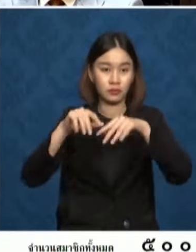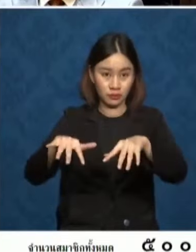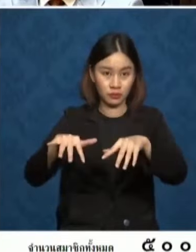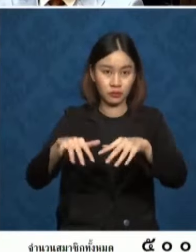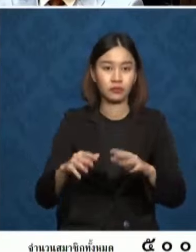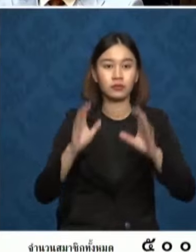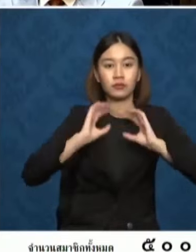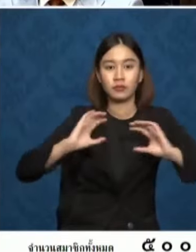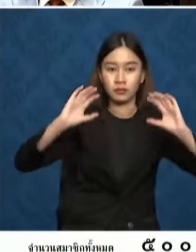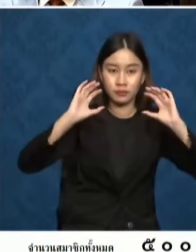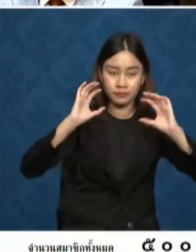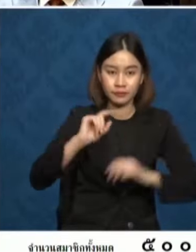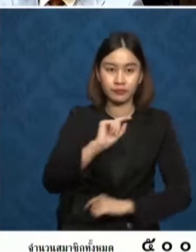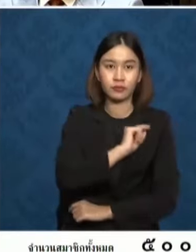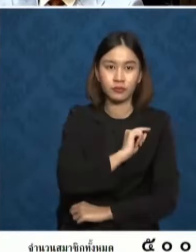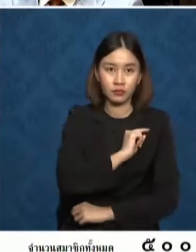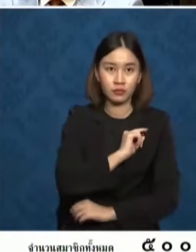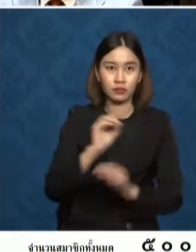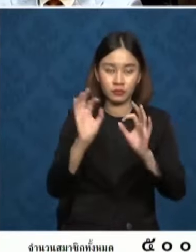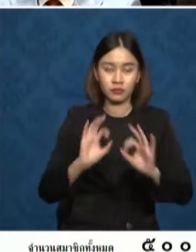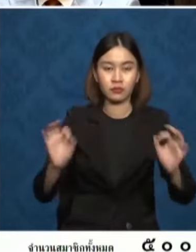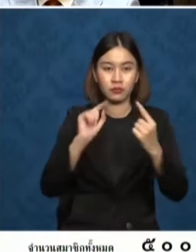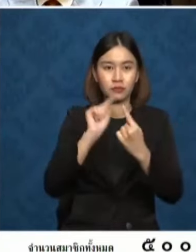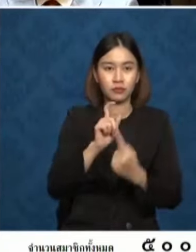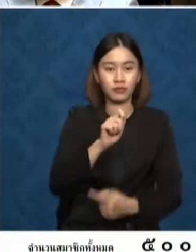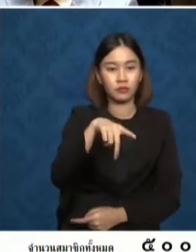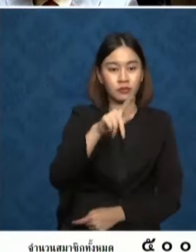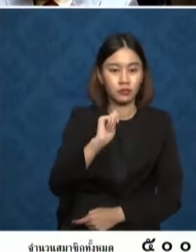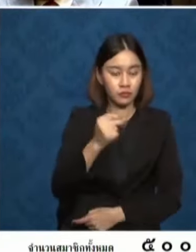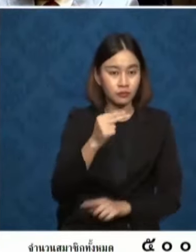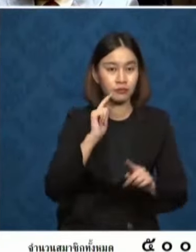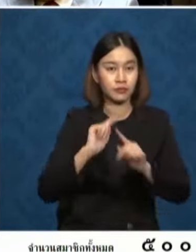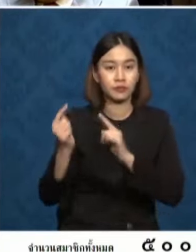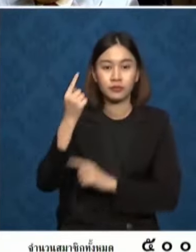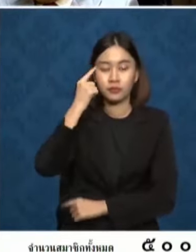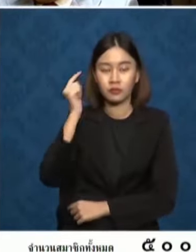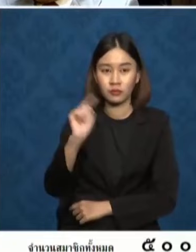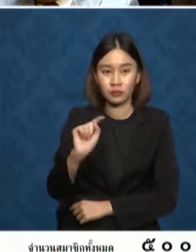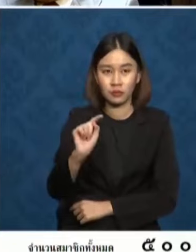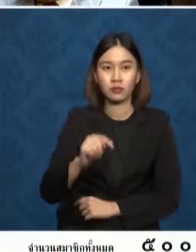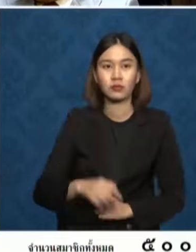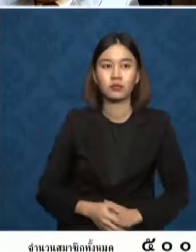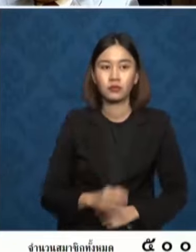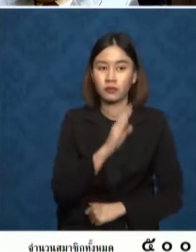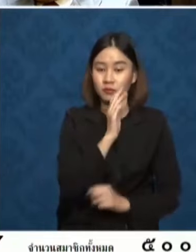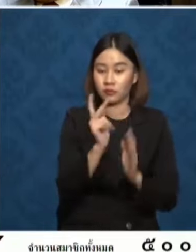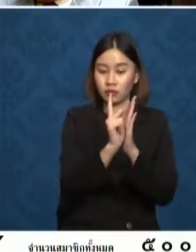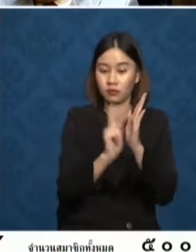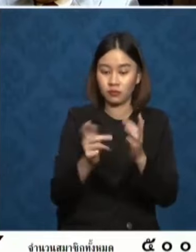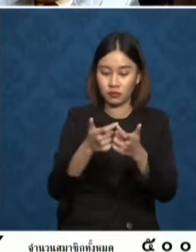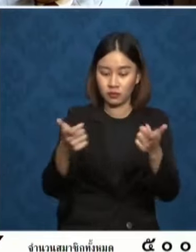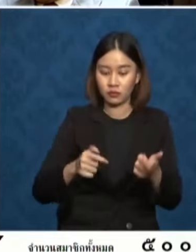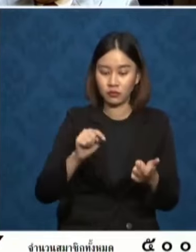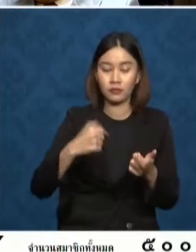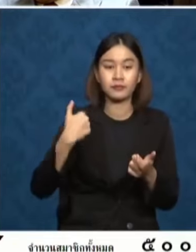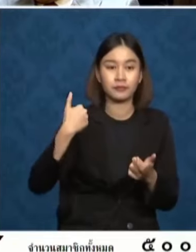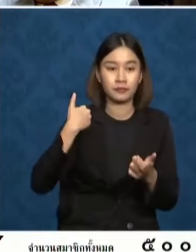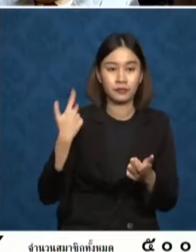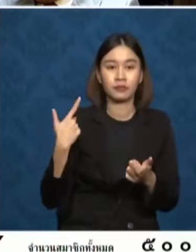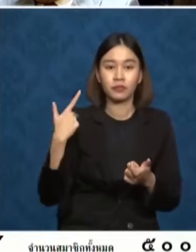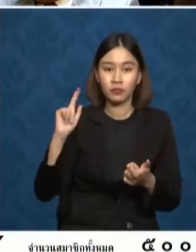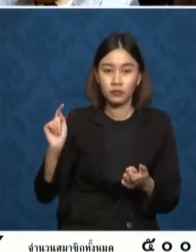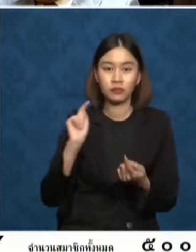ส่วนราชการที่เกี่ยวข้องเองโดยเฉพาะท้องถิ่นก็เห็นว่าถ้ามีกฎหมายฉบับนี้ขึ้นมามันจะเป็น